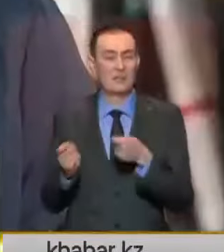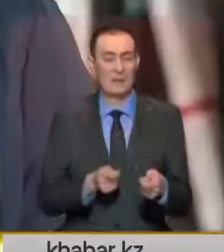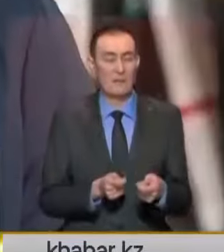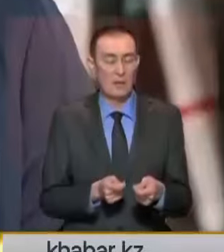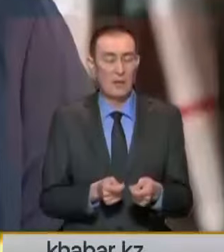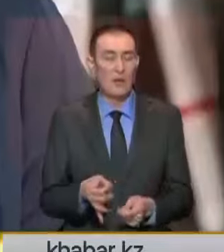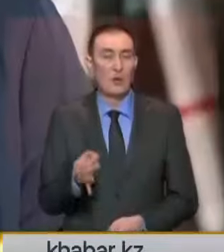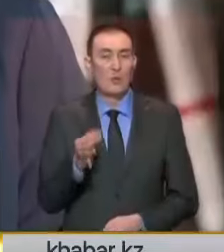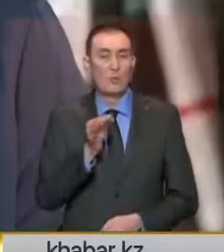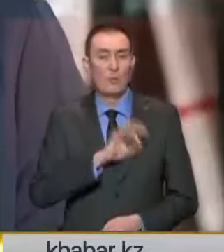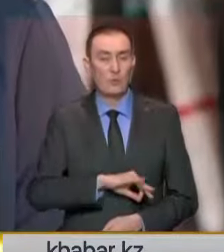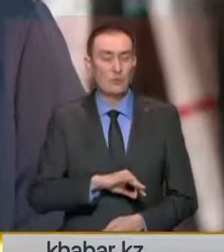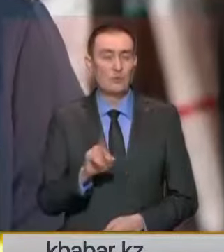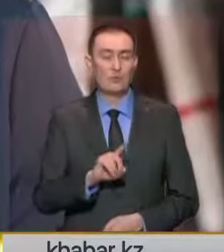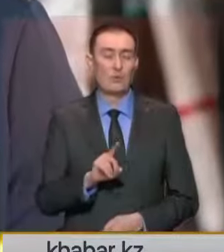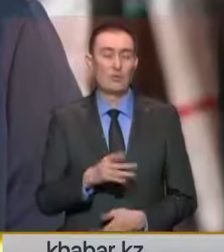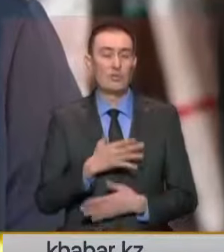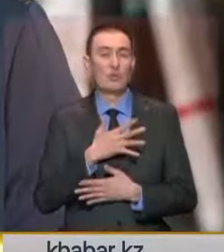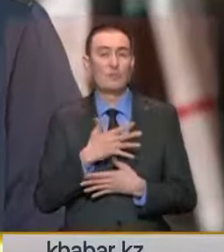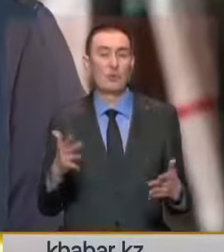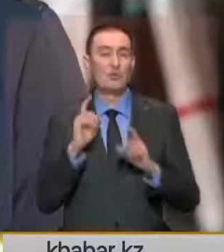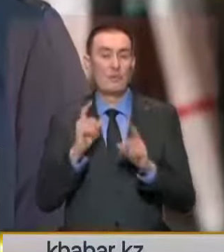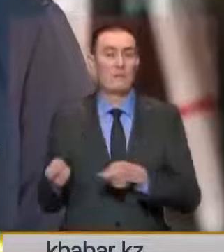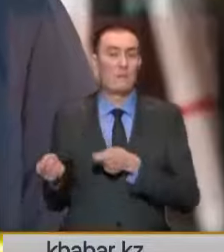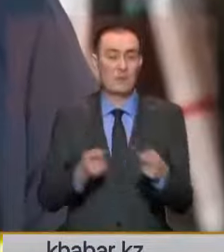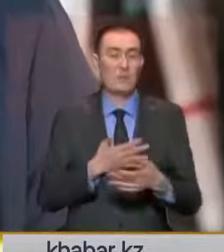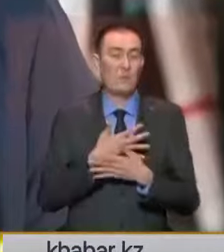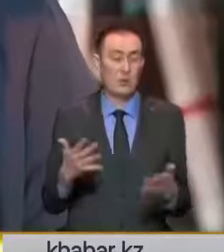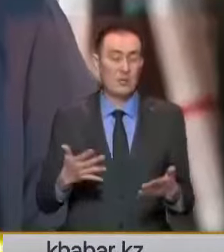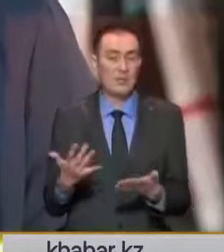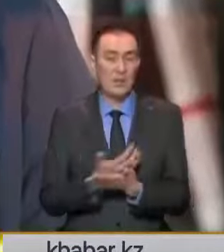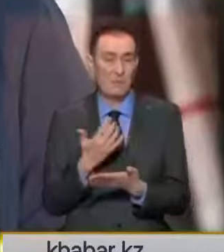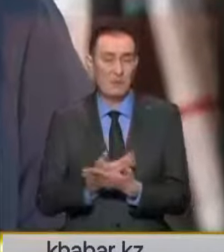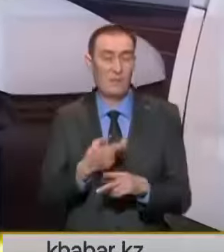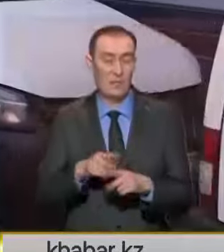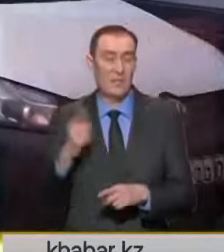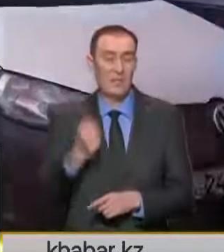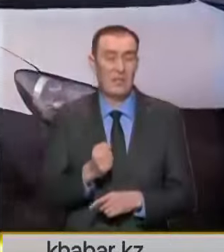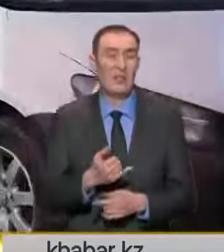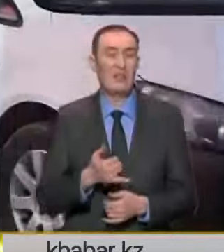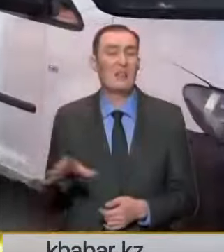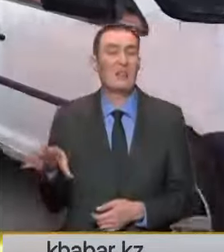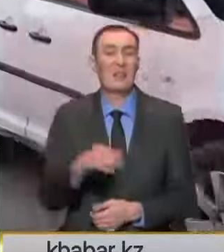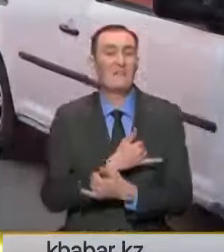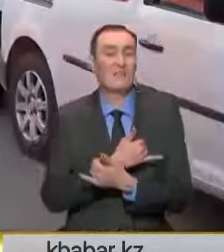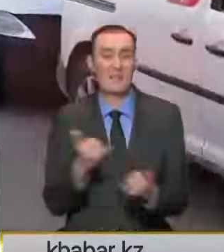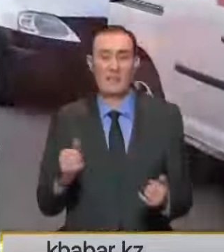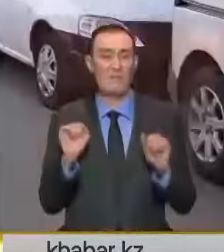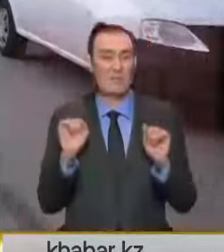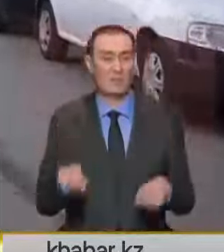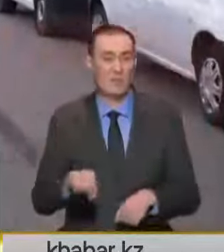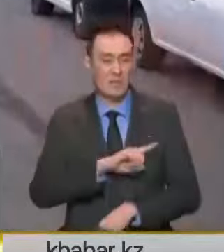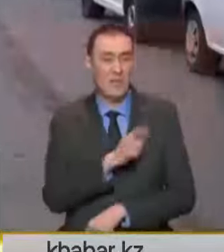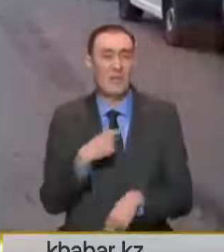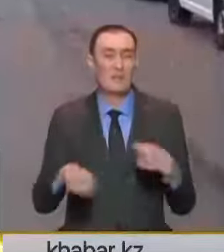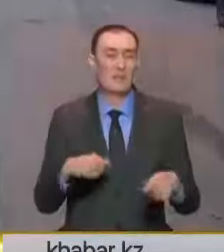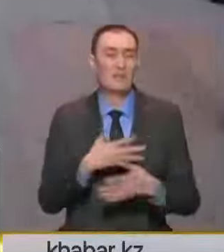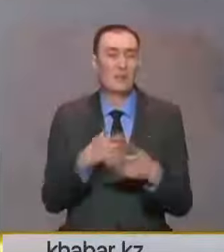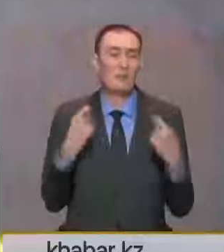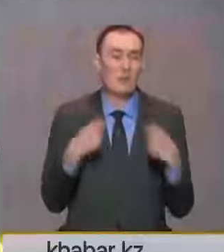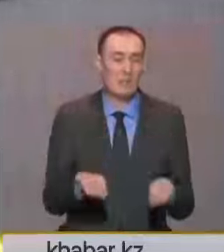Плюсы в том, что чем больше мы возим, тем больше зарабатываем. Каспий-Жума – это, в принципе, для всех возможность. Да? Для продавца больше